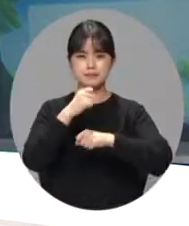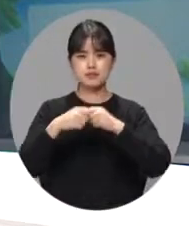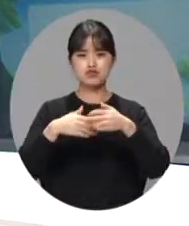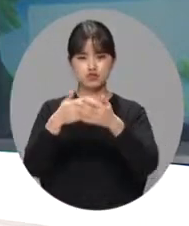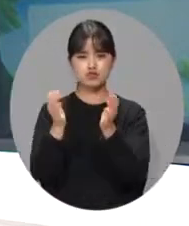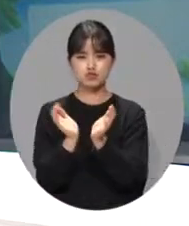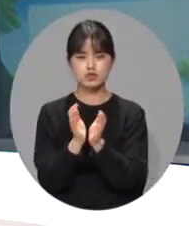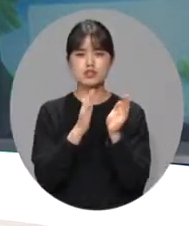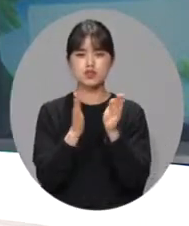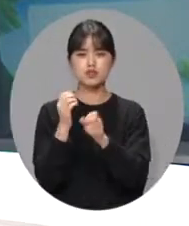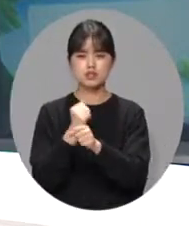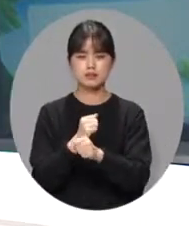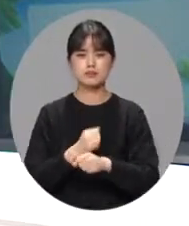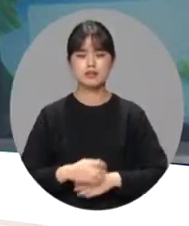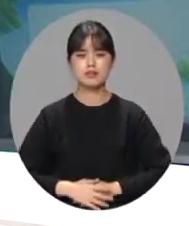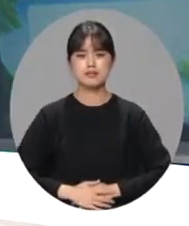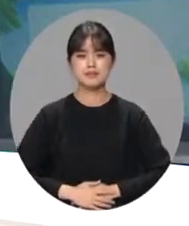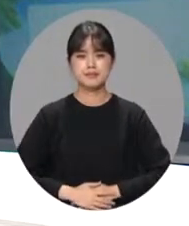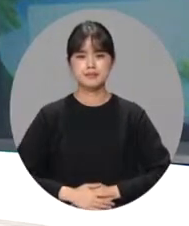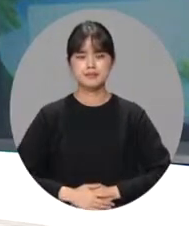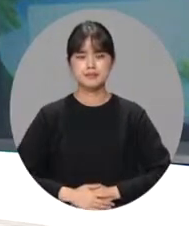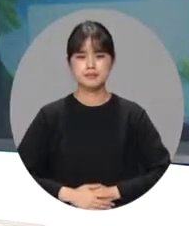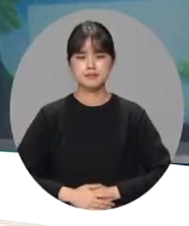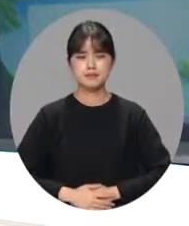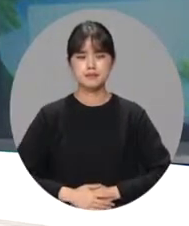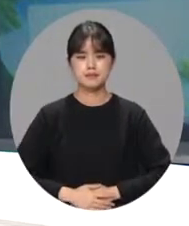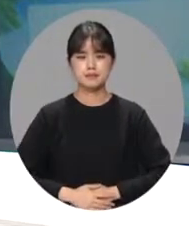역사를 정리해보았습니다. 정태후 기자입니다.